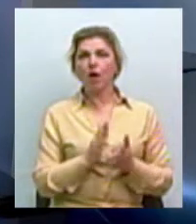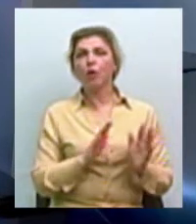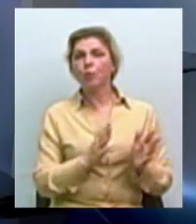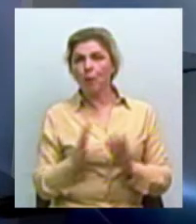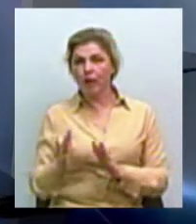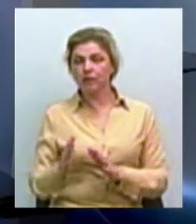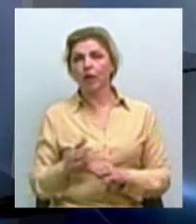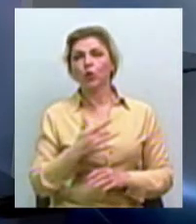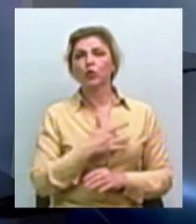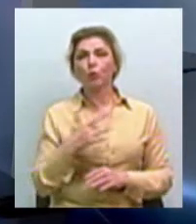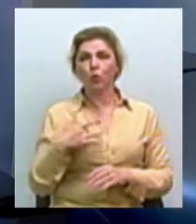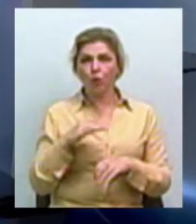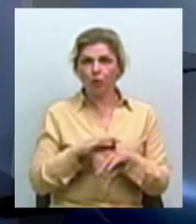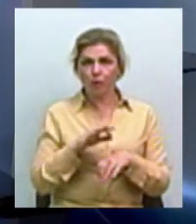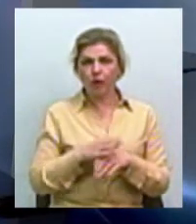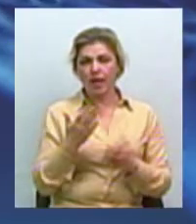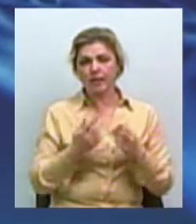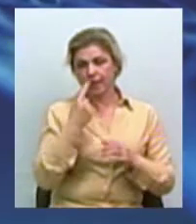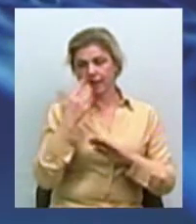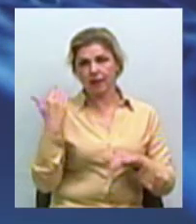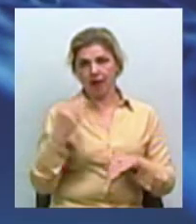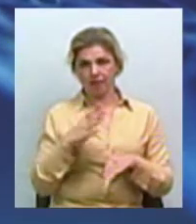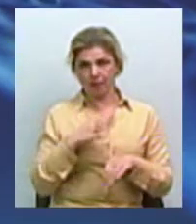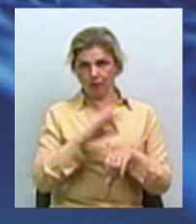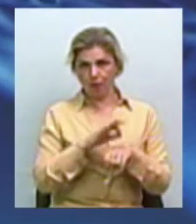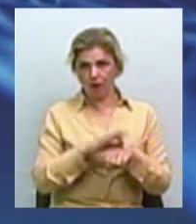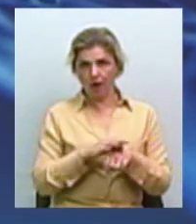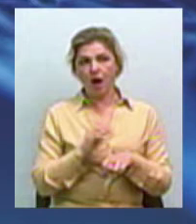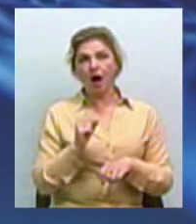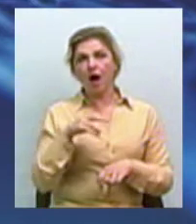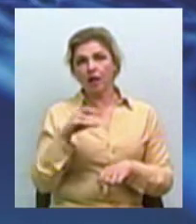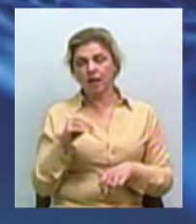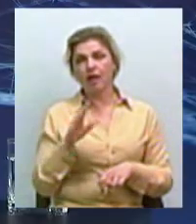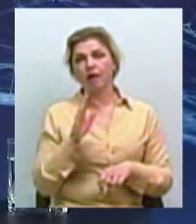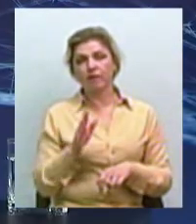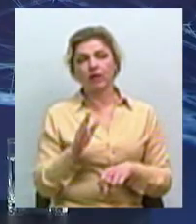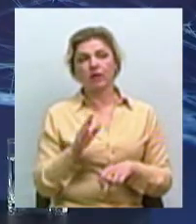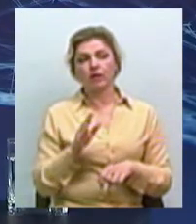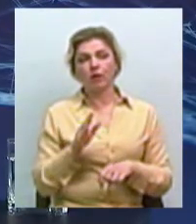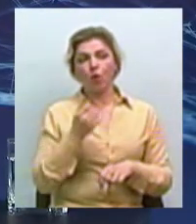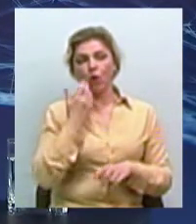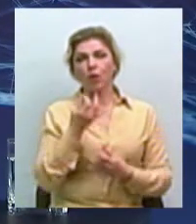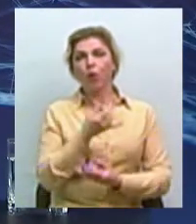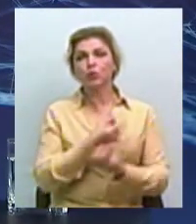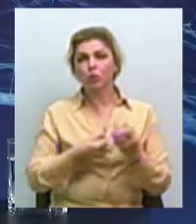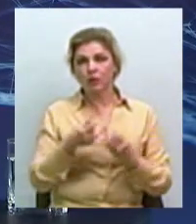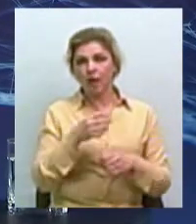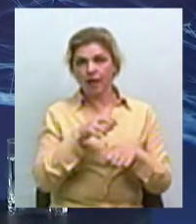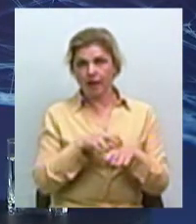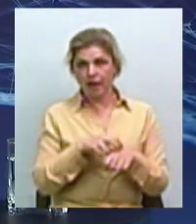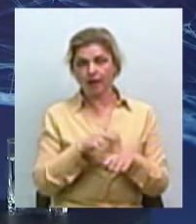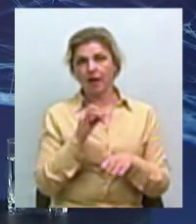А туберкульоз там, якщо був недавно перенесений. Але в згоді, коли йде консультація лікаря